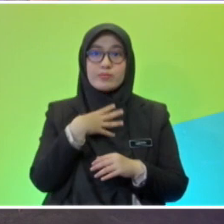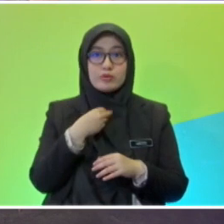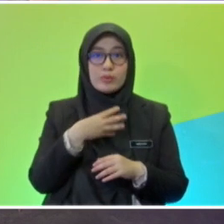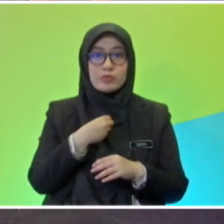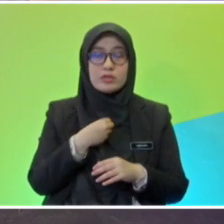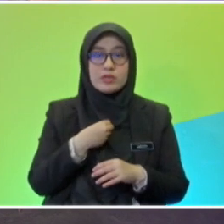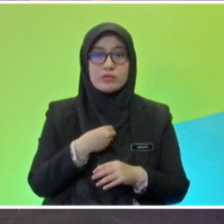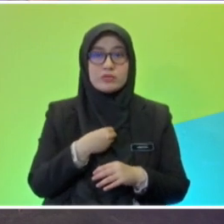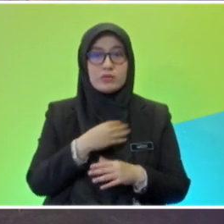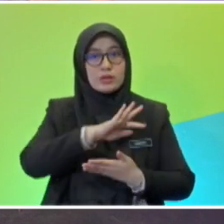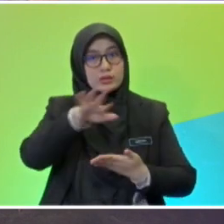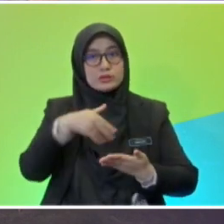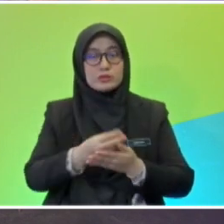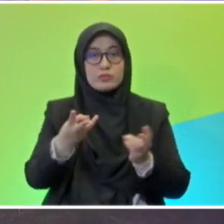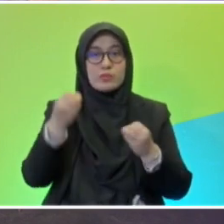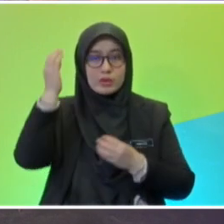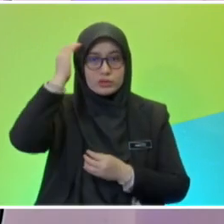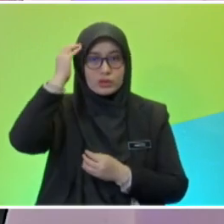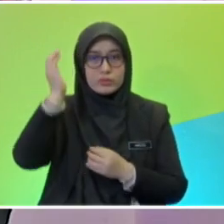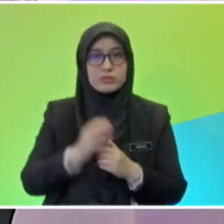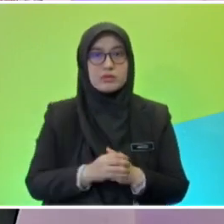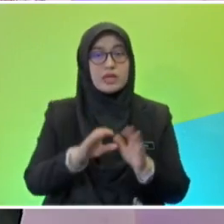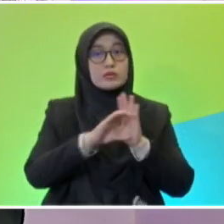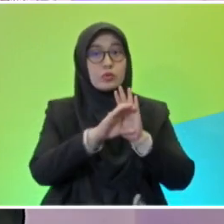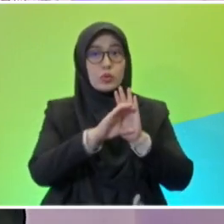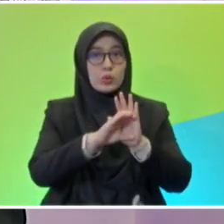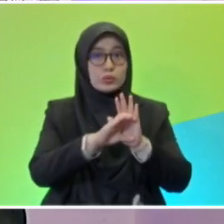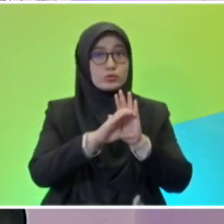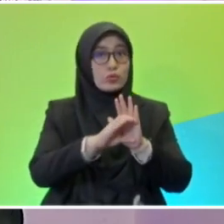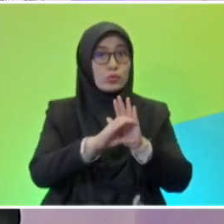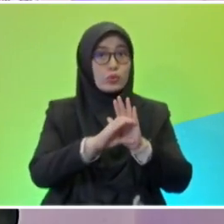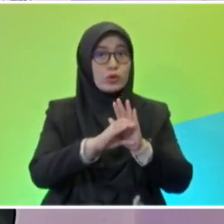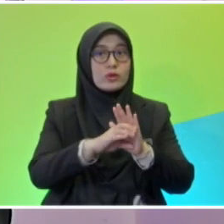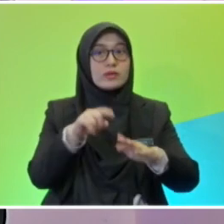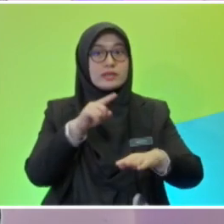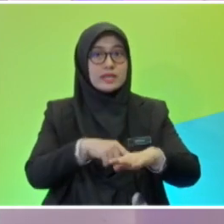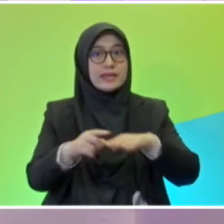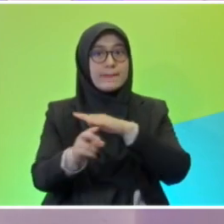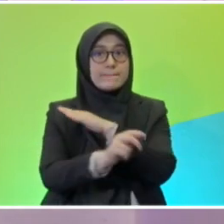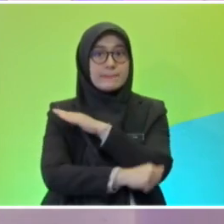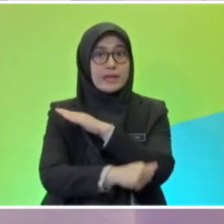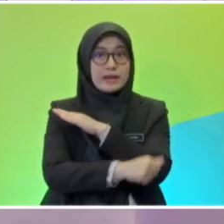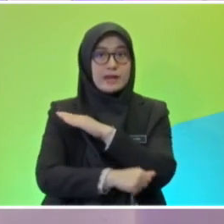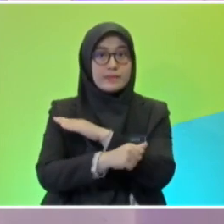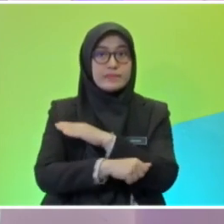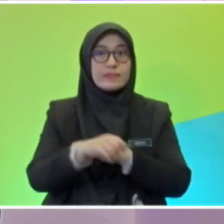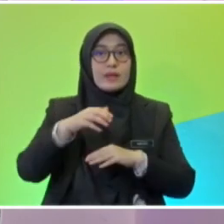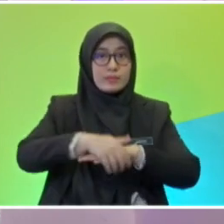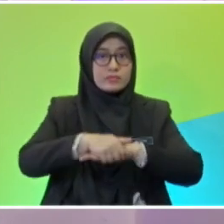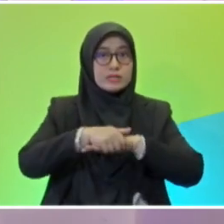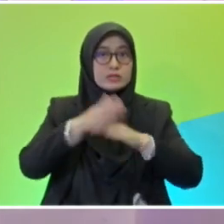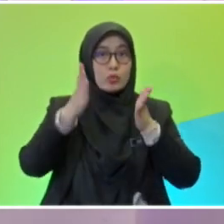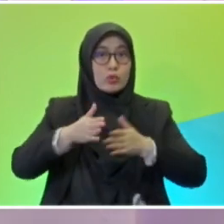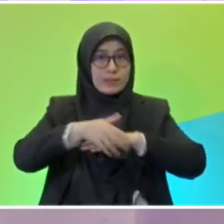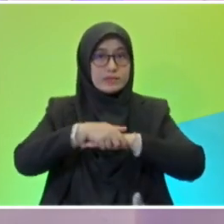tuh diganggu dengan itu jadi kalau kita tengok contoh yang hadir di sini kalau kita di Perak eh Resident British yang pertama jadi gua tadi lah yang kita